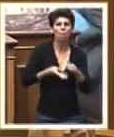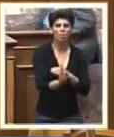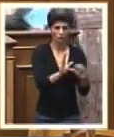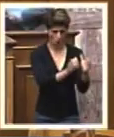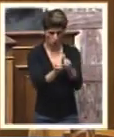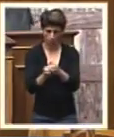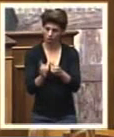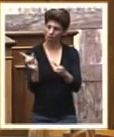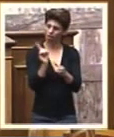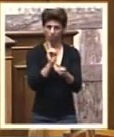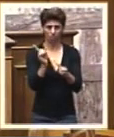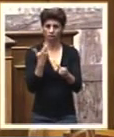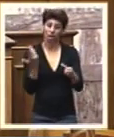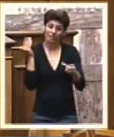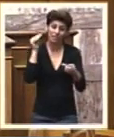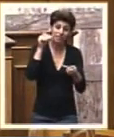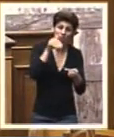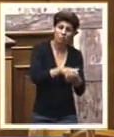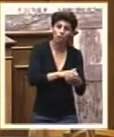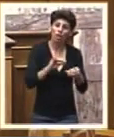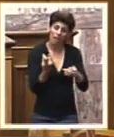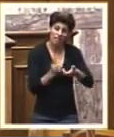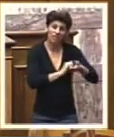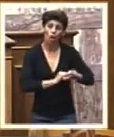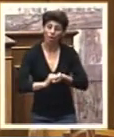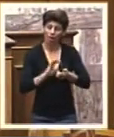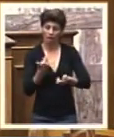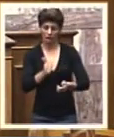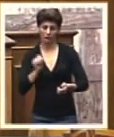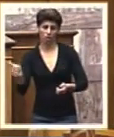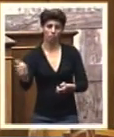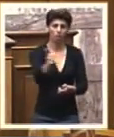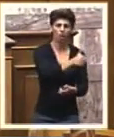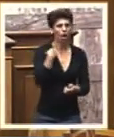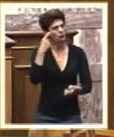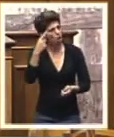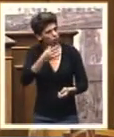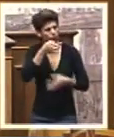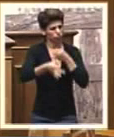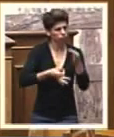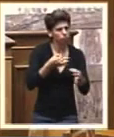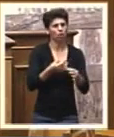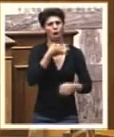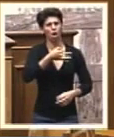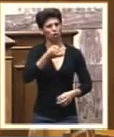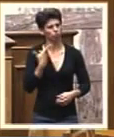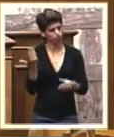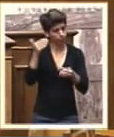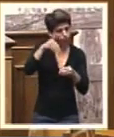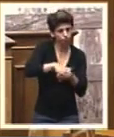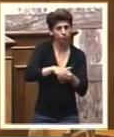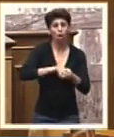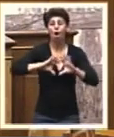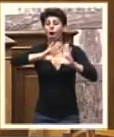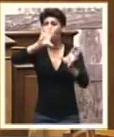κόμματα, αλλά να συμμετέχει είτε συλλογικά είτε ατομικά με τη γνώμη του, με το λόγο του, με την ανάρτηση όλων